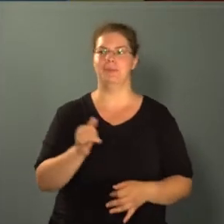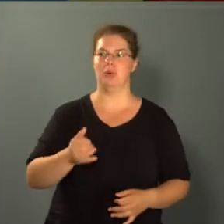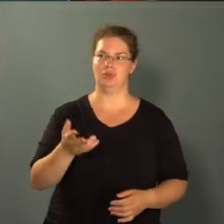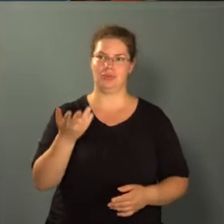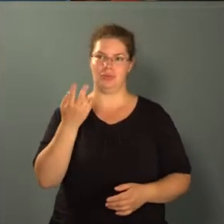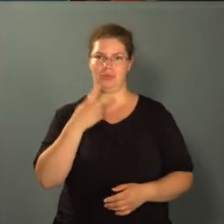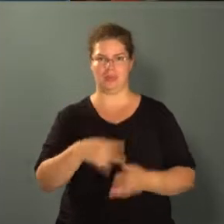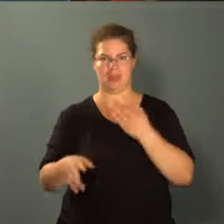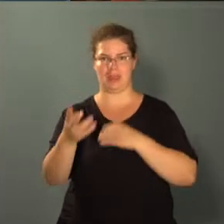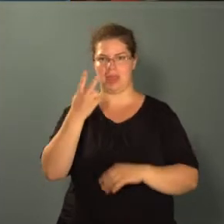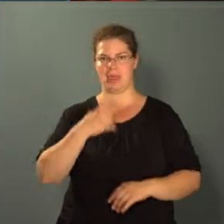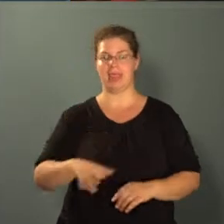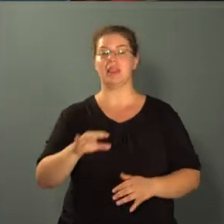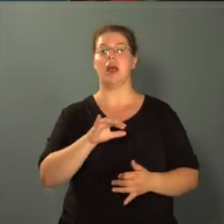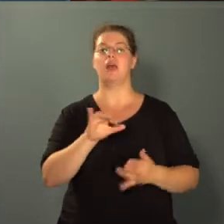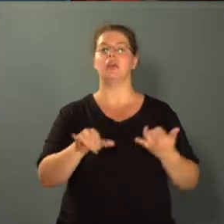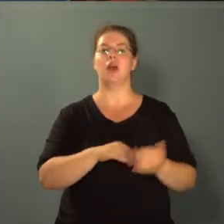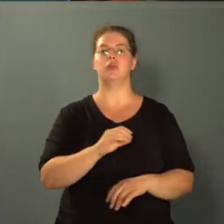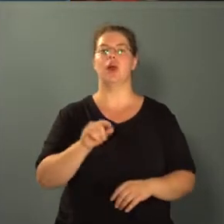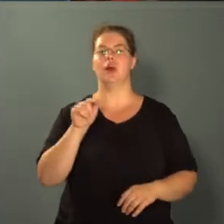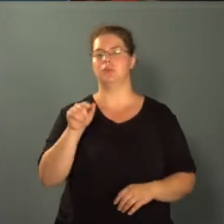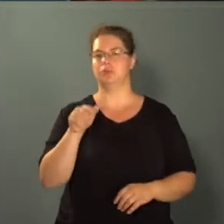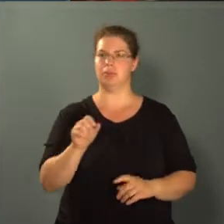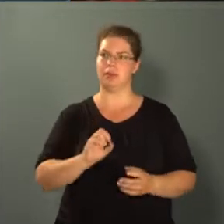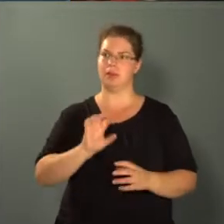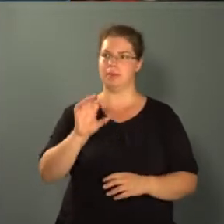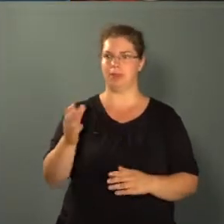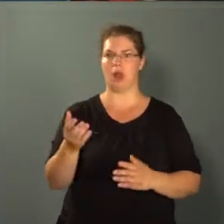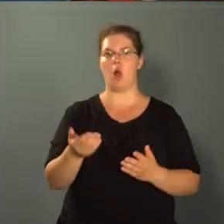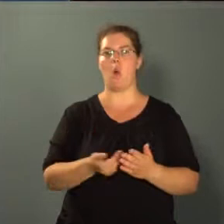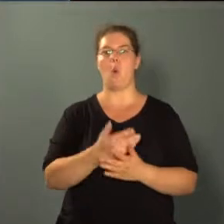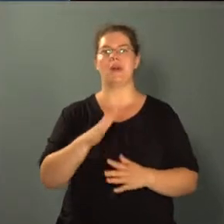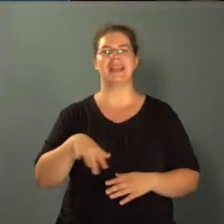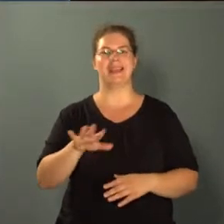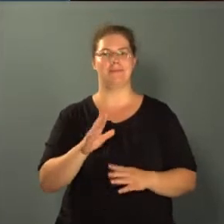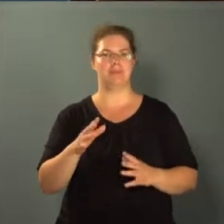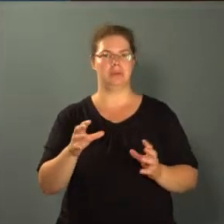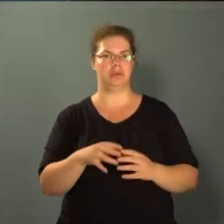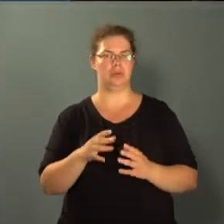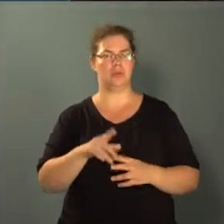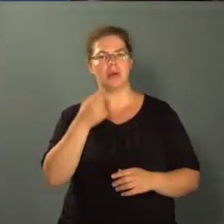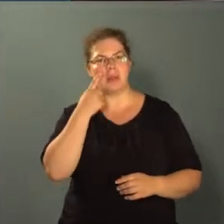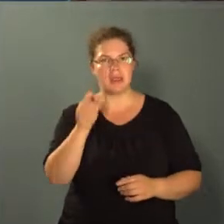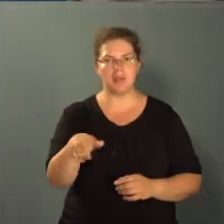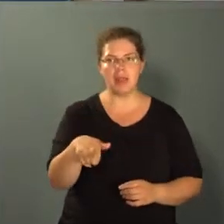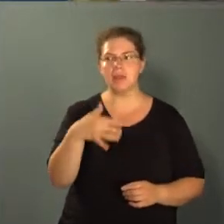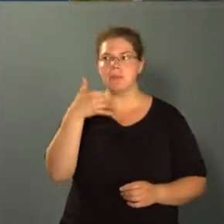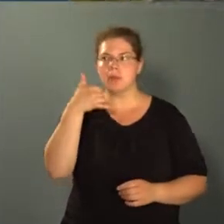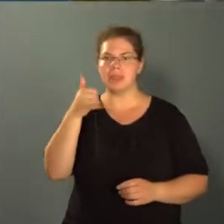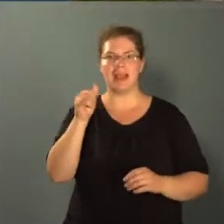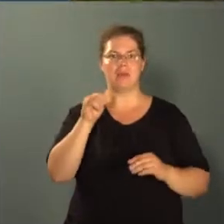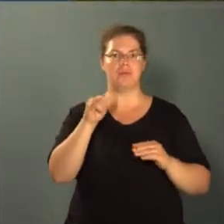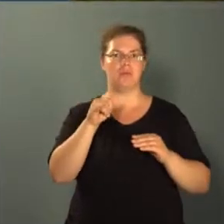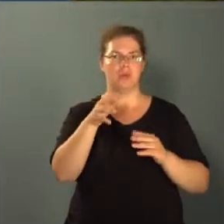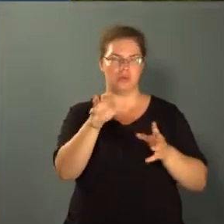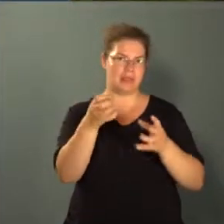január 11-én tettem ki az új telepi csoportba egy fényképet, hogy akkor vettem észre, hogy leszerelték a készülékeket a fülkékből,